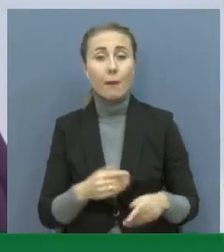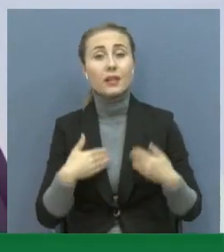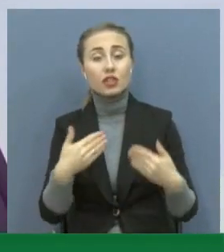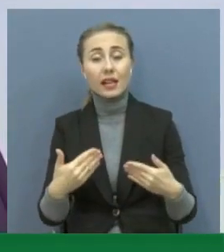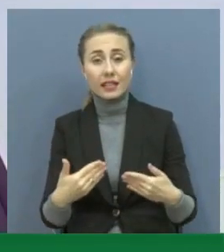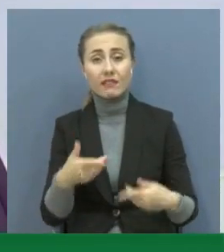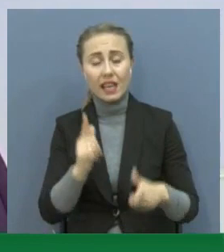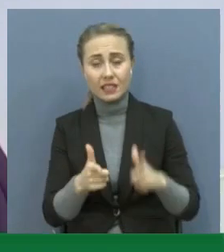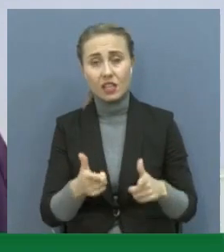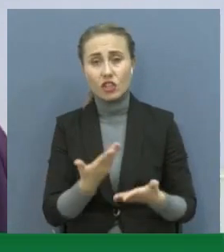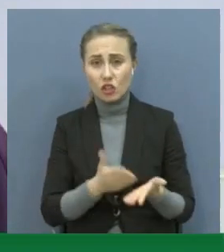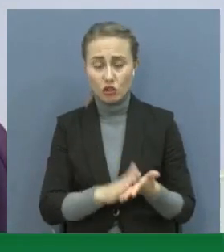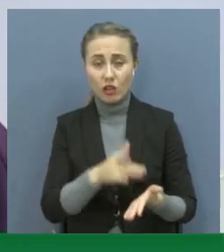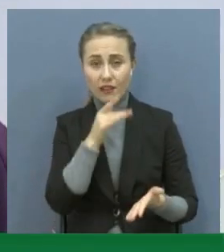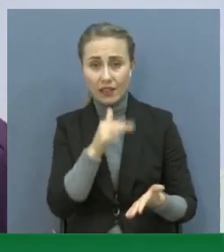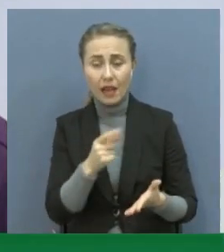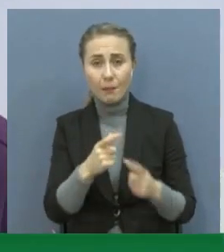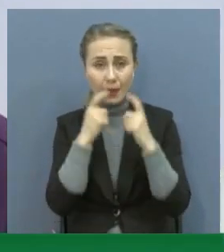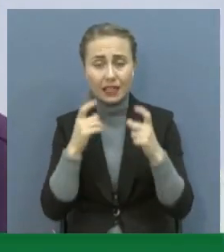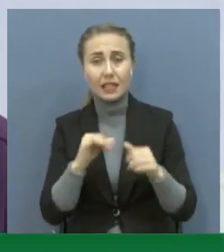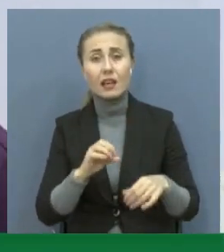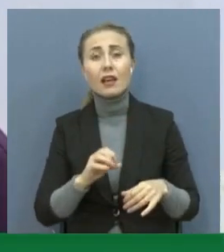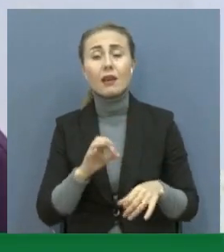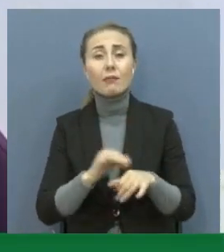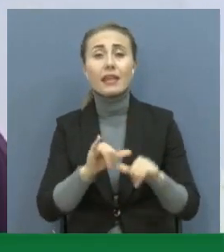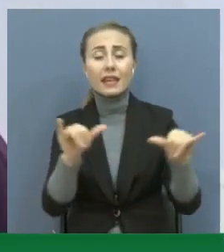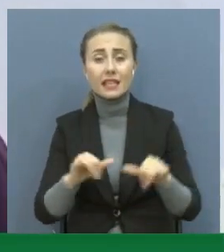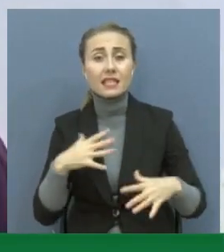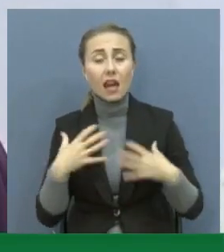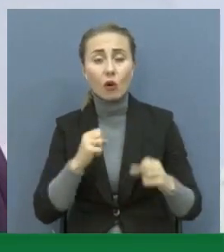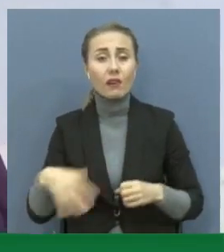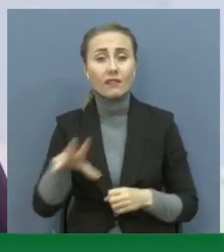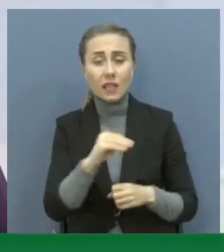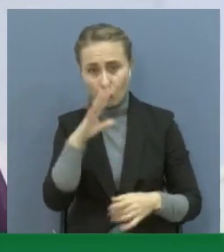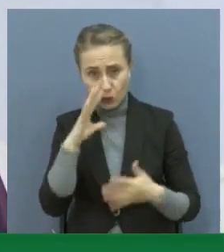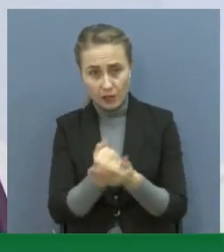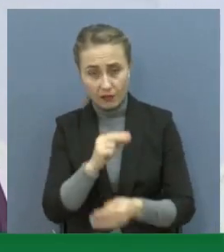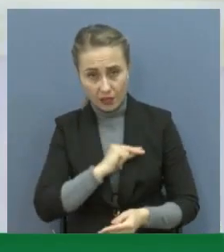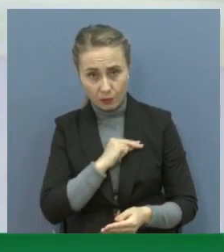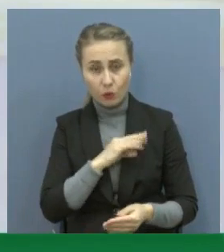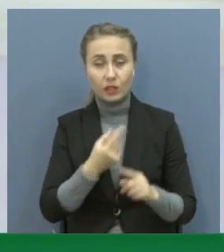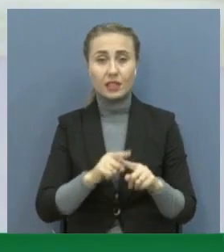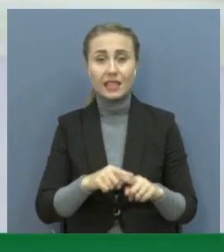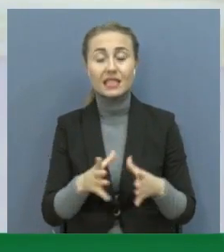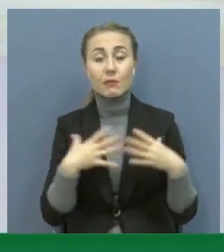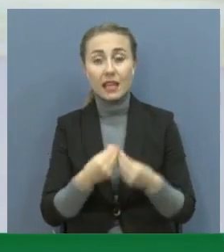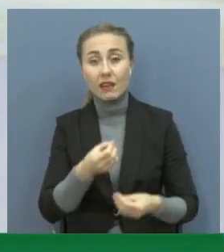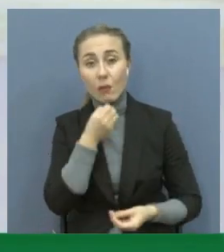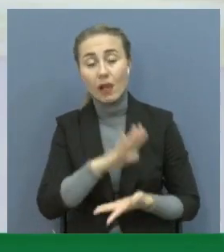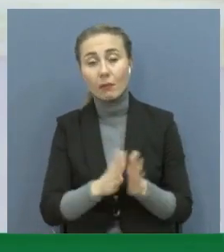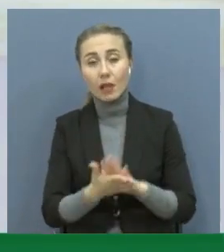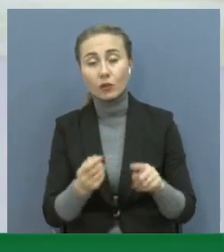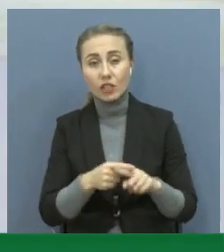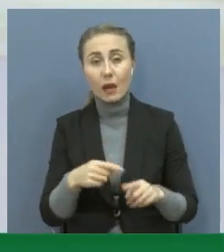Пожелать в настоящее тяжелое время пандемии здоровья всем, успехов в работе, семейного благополучия. Последнее воскресенье